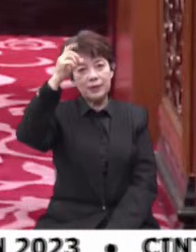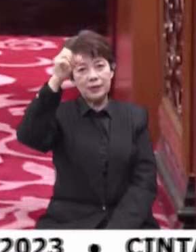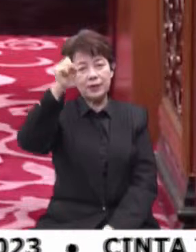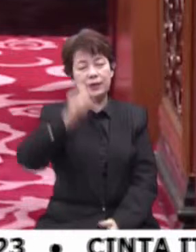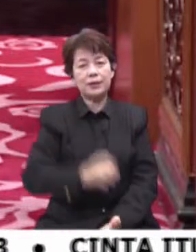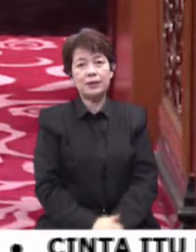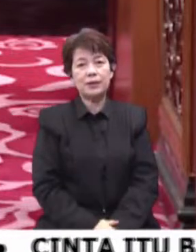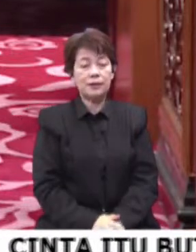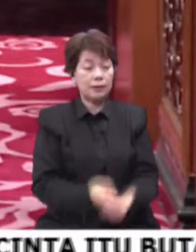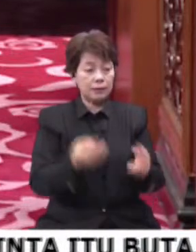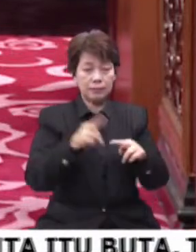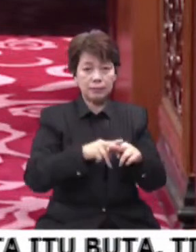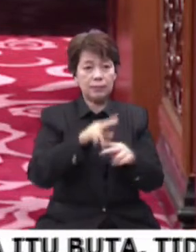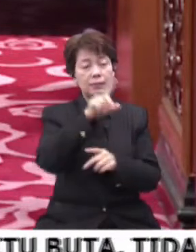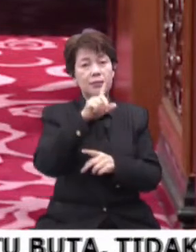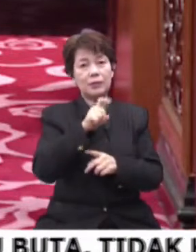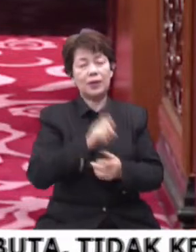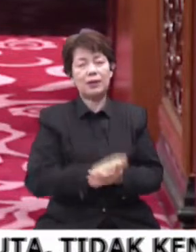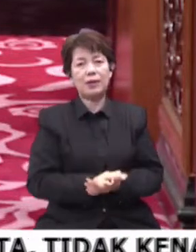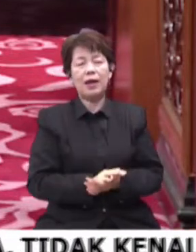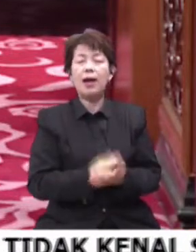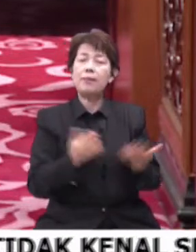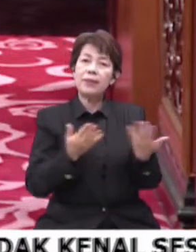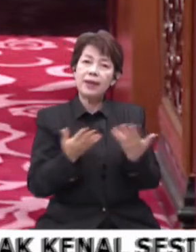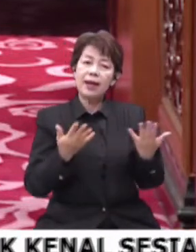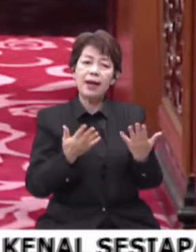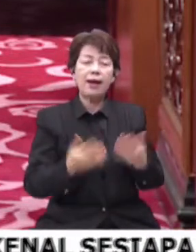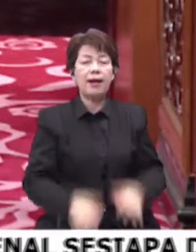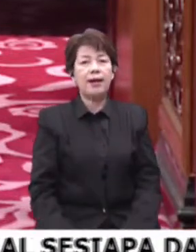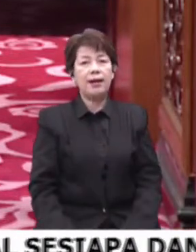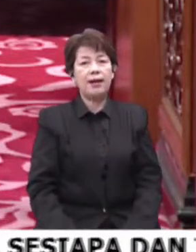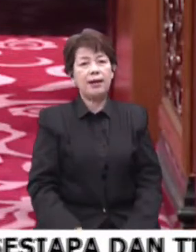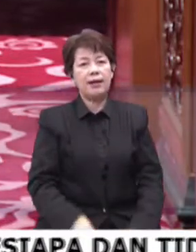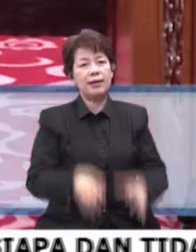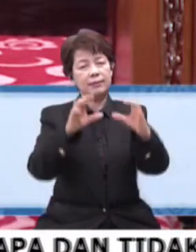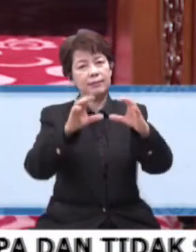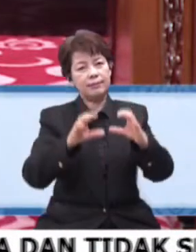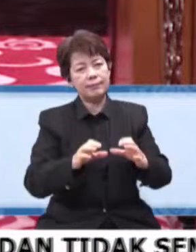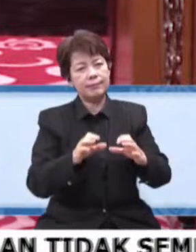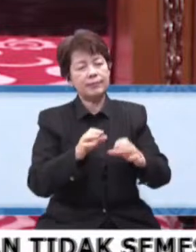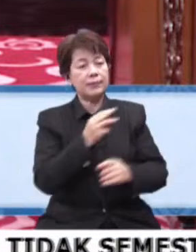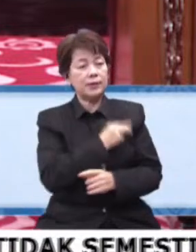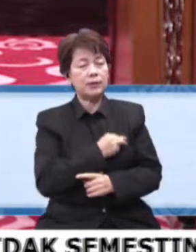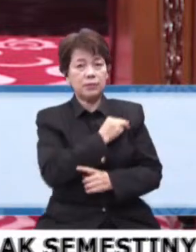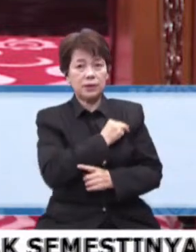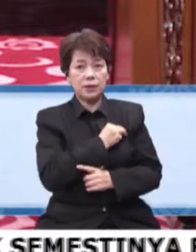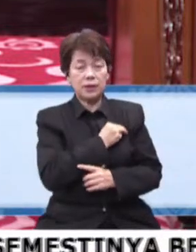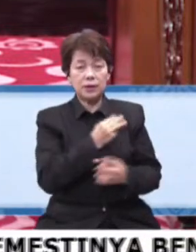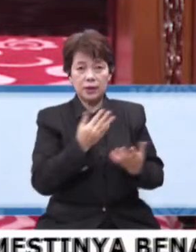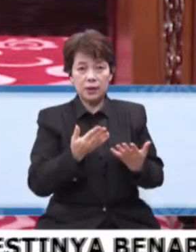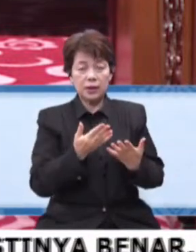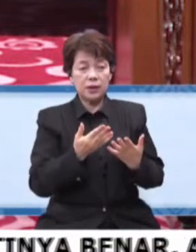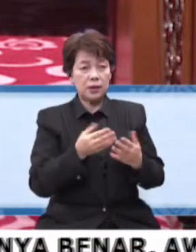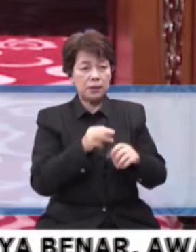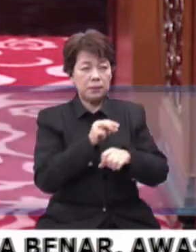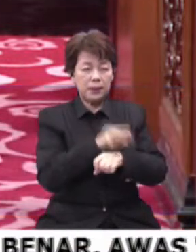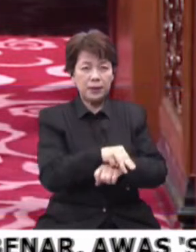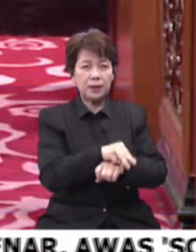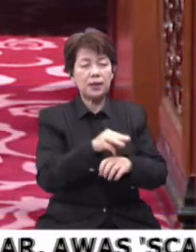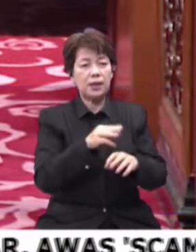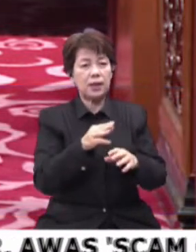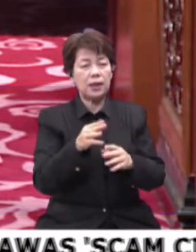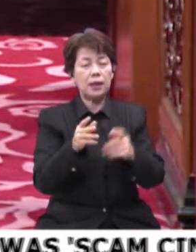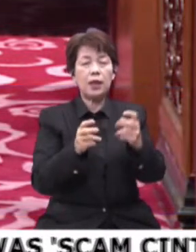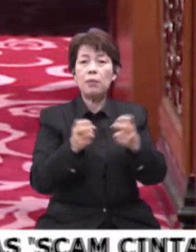tambahan saya adalah apakah langkah-langkah yang diambil oleh Kementerian untuk memastikan pengangkutan